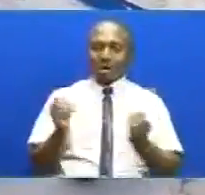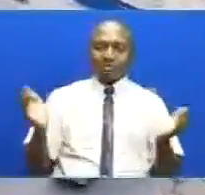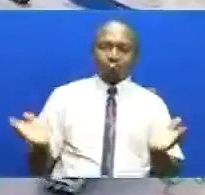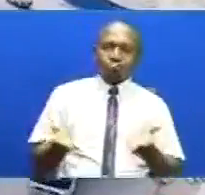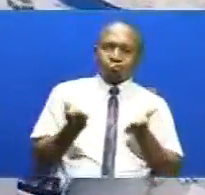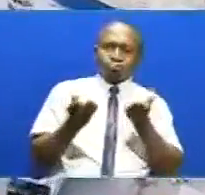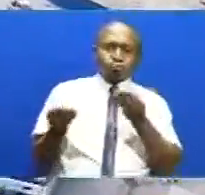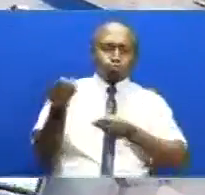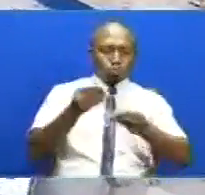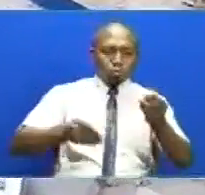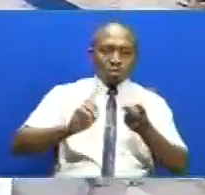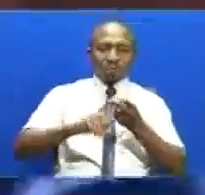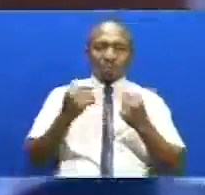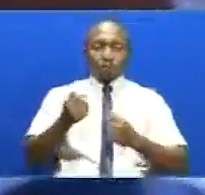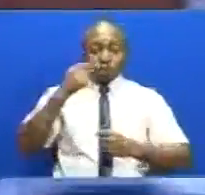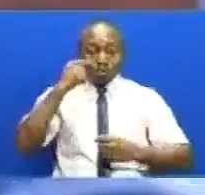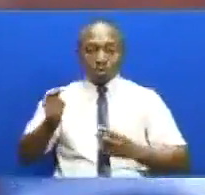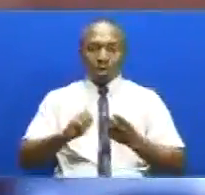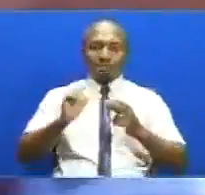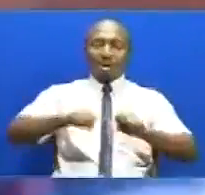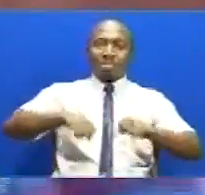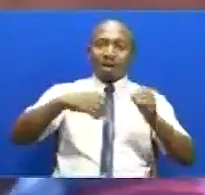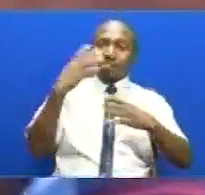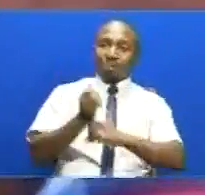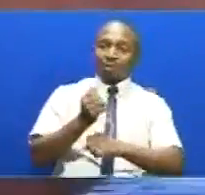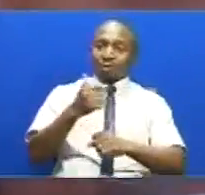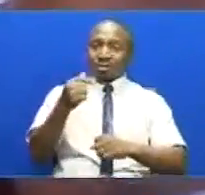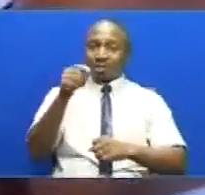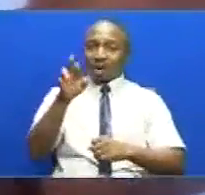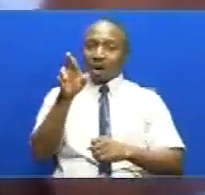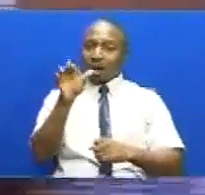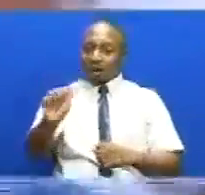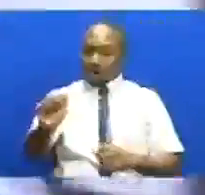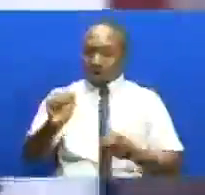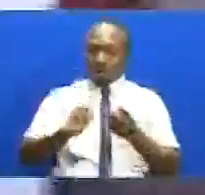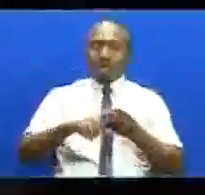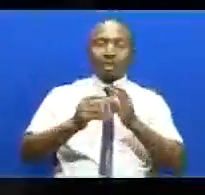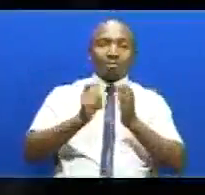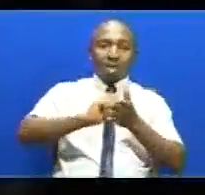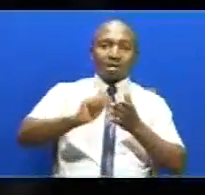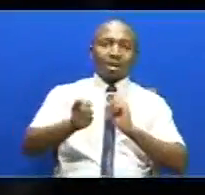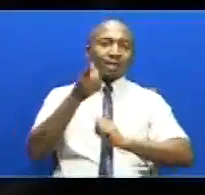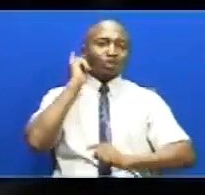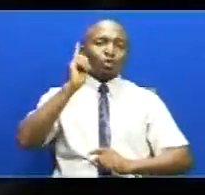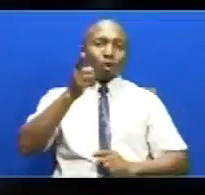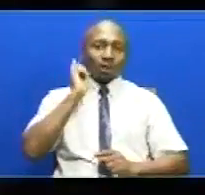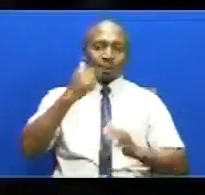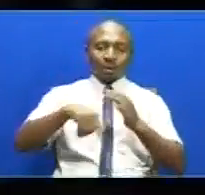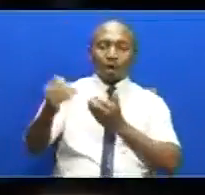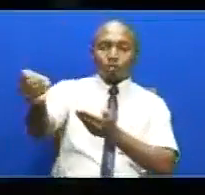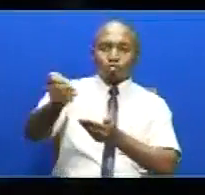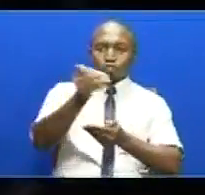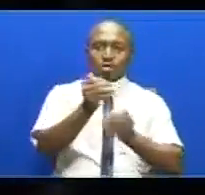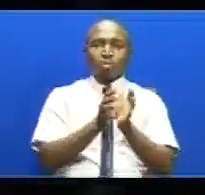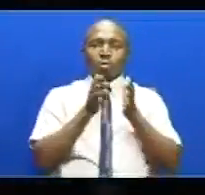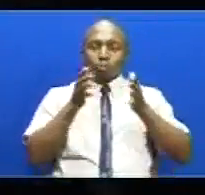uchumi, ambapo tumeshuhudia Mamlaka ya Mapato Tanzania TRA ikiandika historia katika ukusanyaji